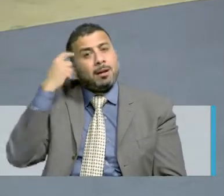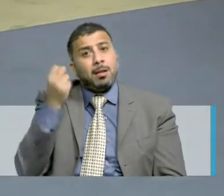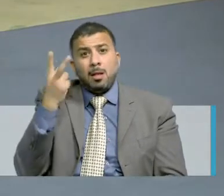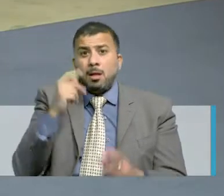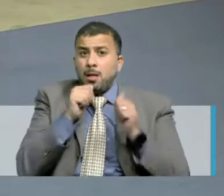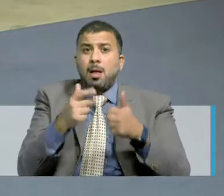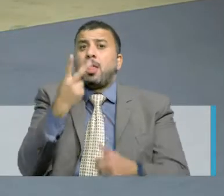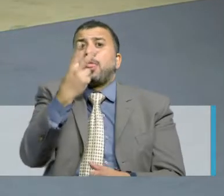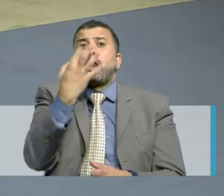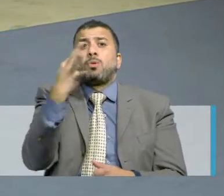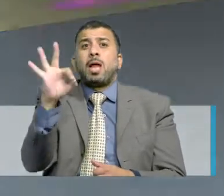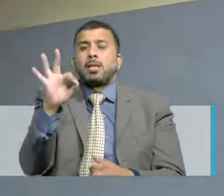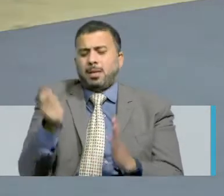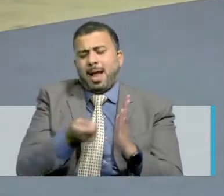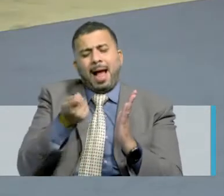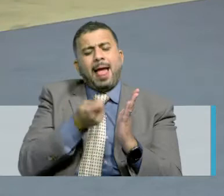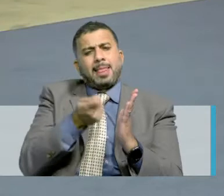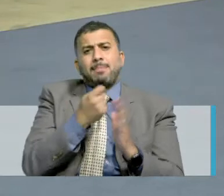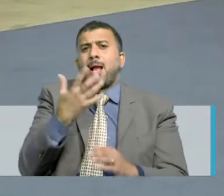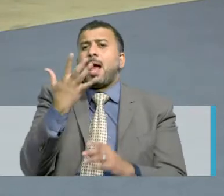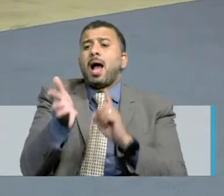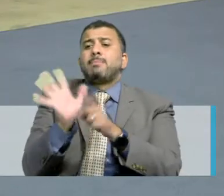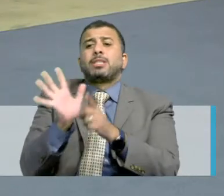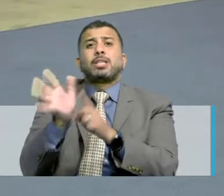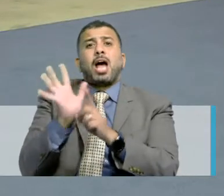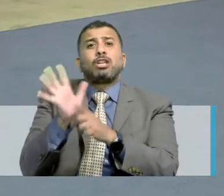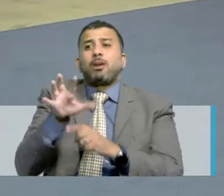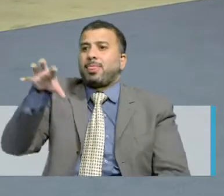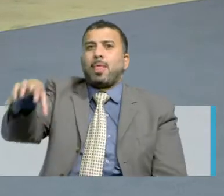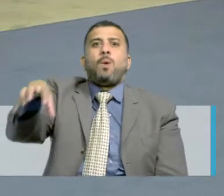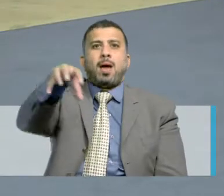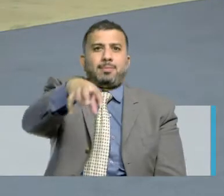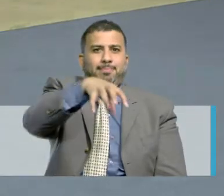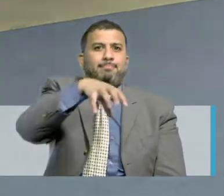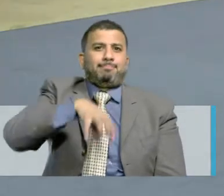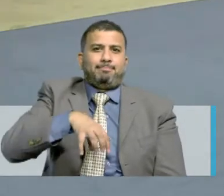بحضور 32 كاتبا من 15 دولة.